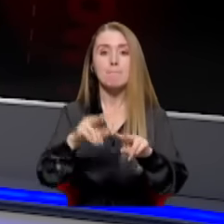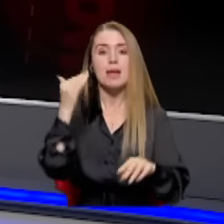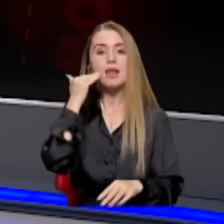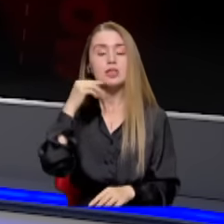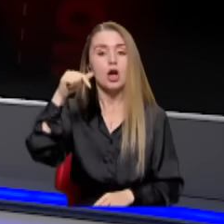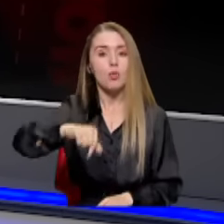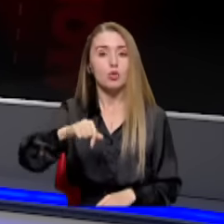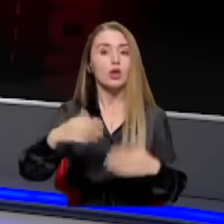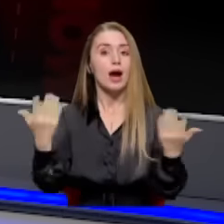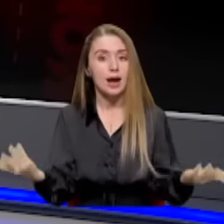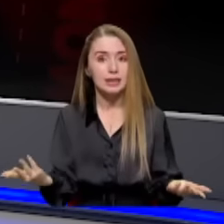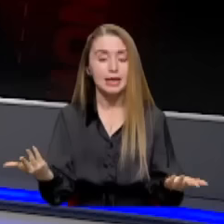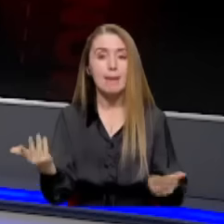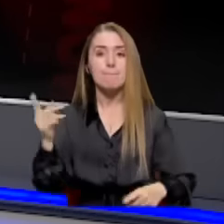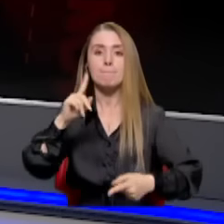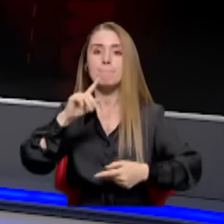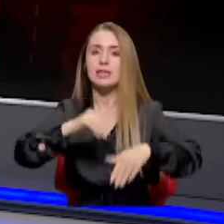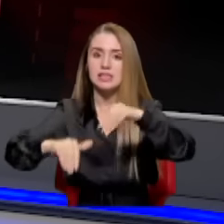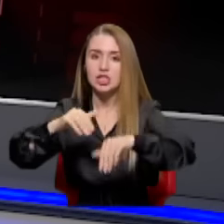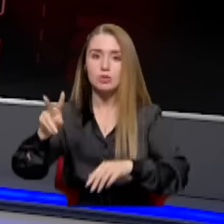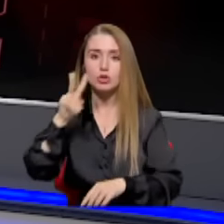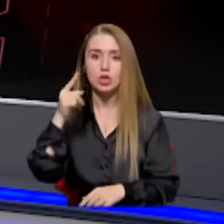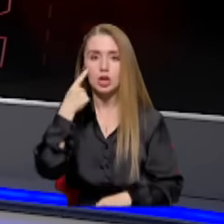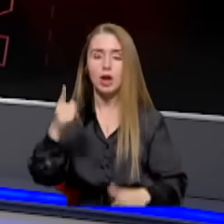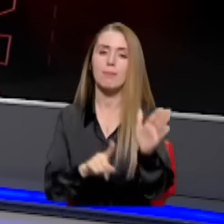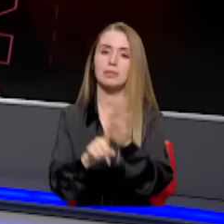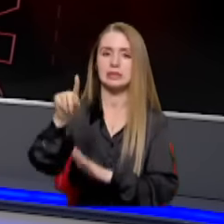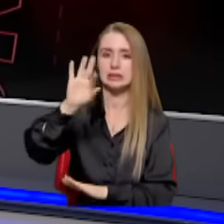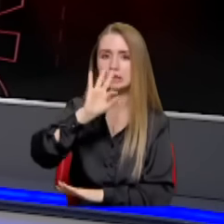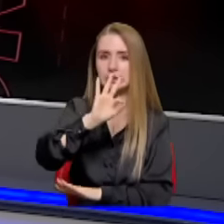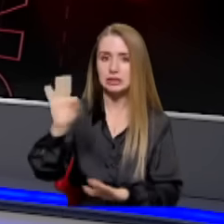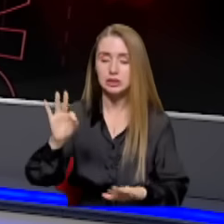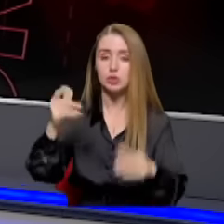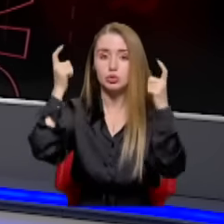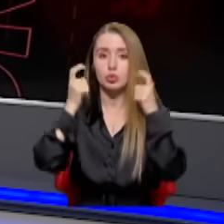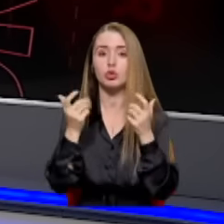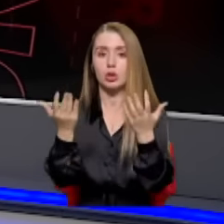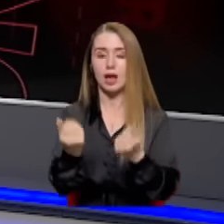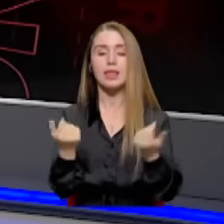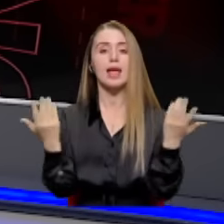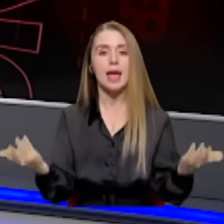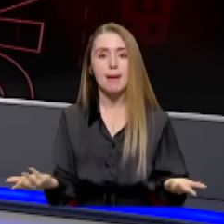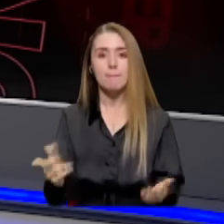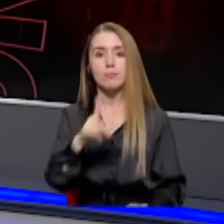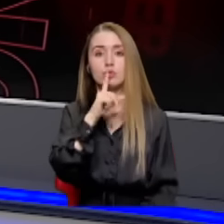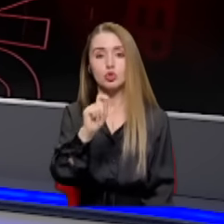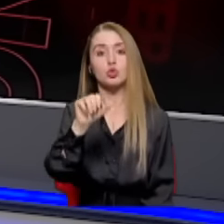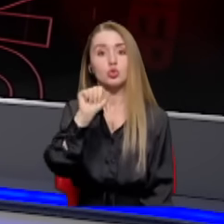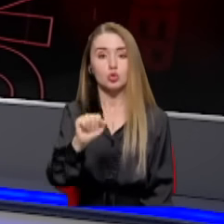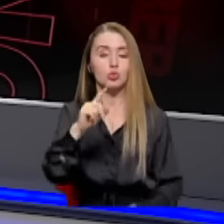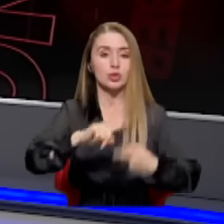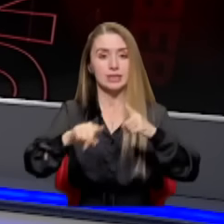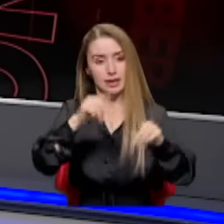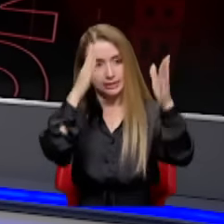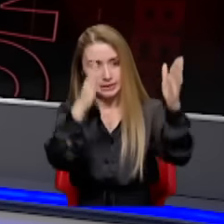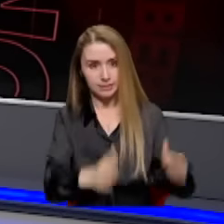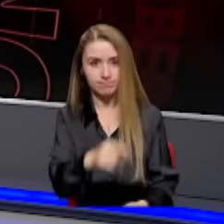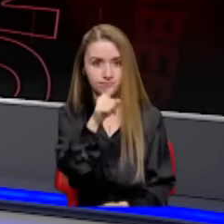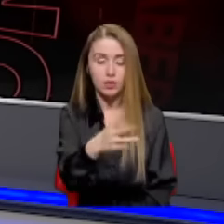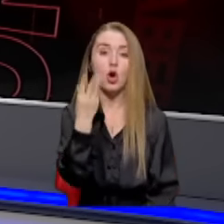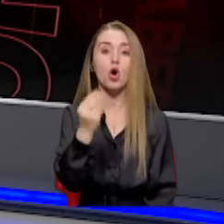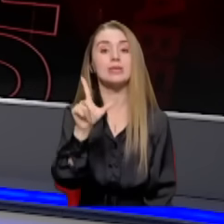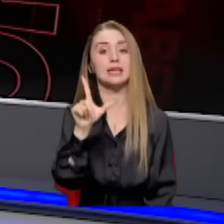Akşener bugün artık hem seçim sonuçlarındaki başarısızlığın sorumluluğunu almış hem de sözünü tutmuş bir siyasidir.